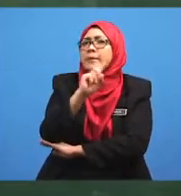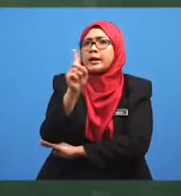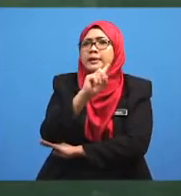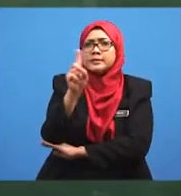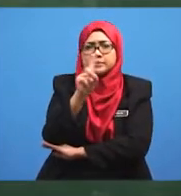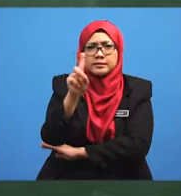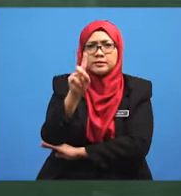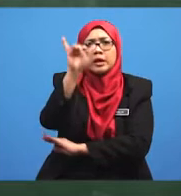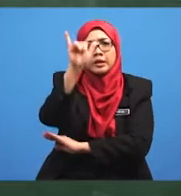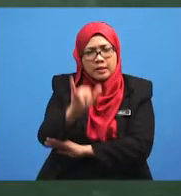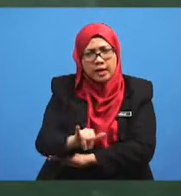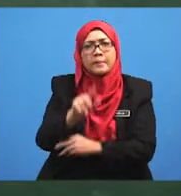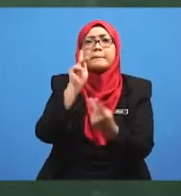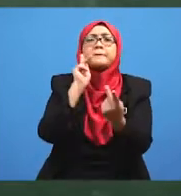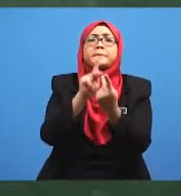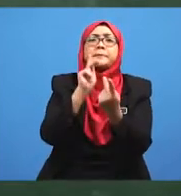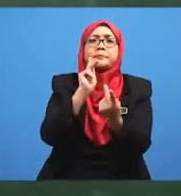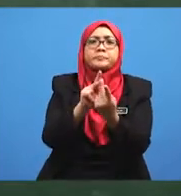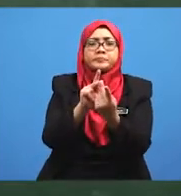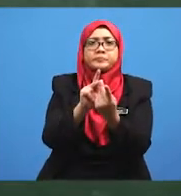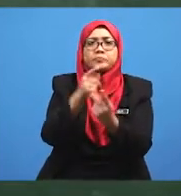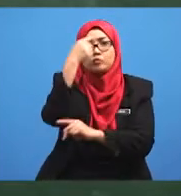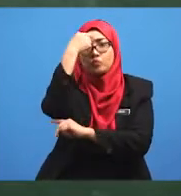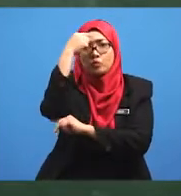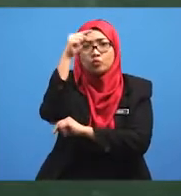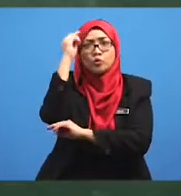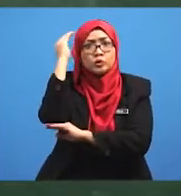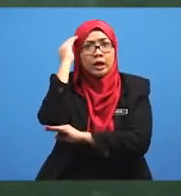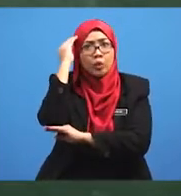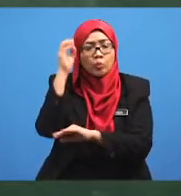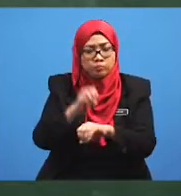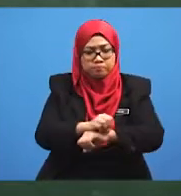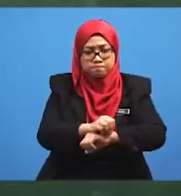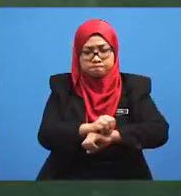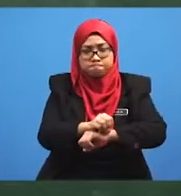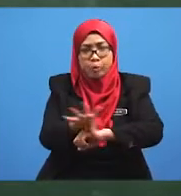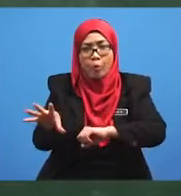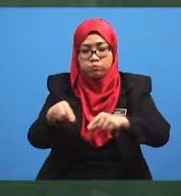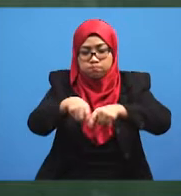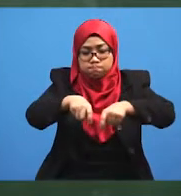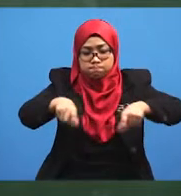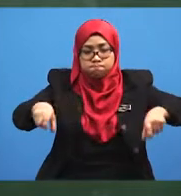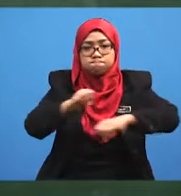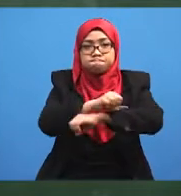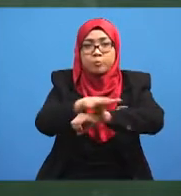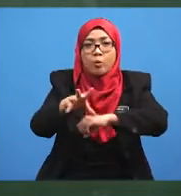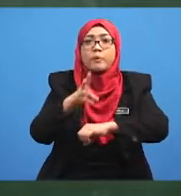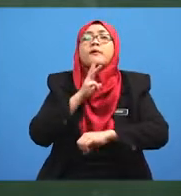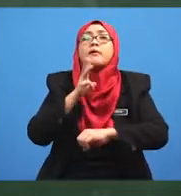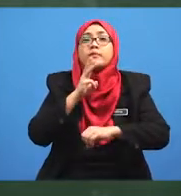Sampel manakah yang paling sesuai untuk mengesan kebocoran dalam paip air di bawah